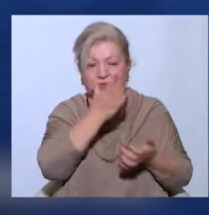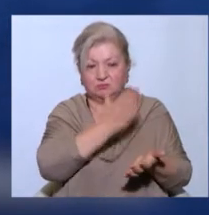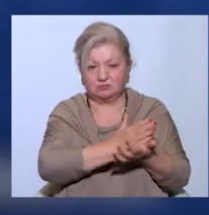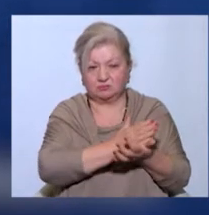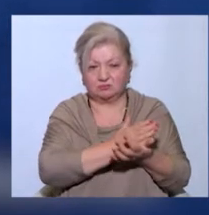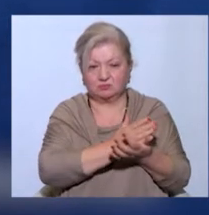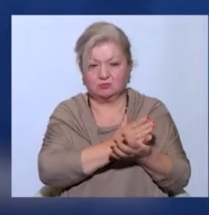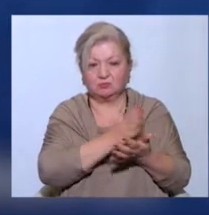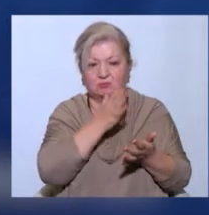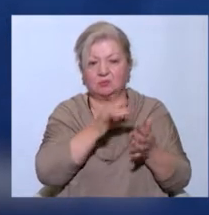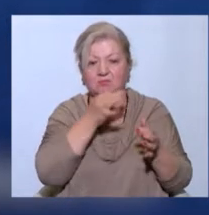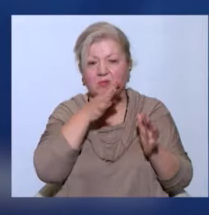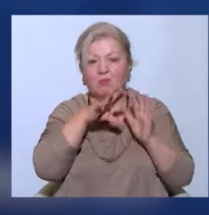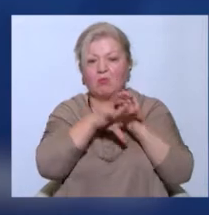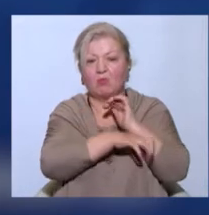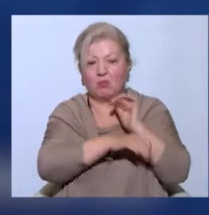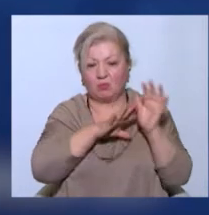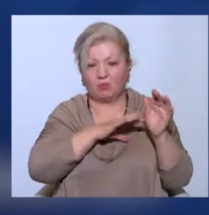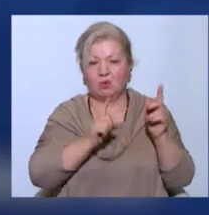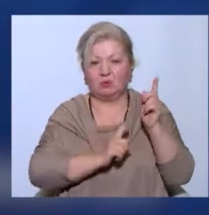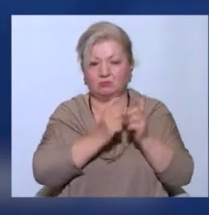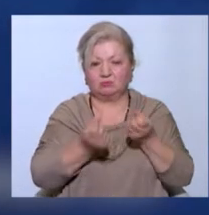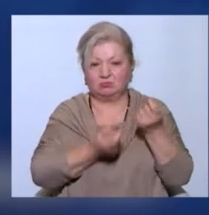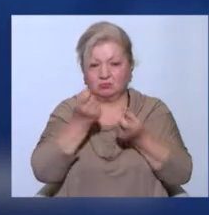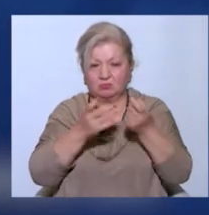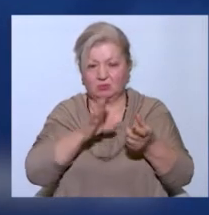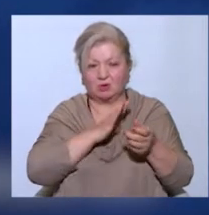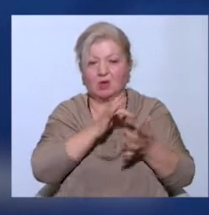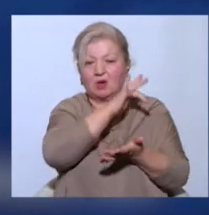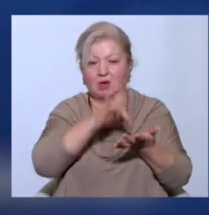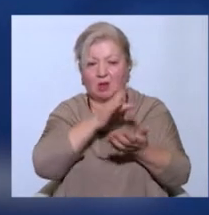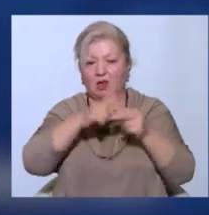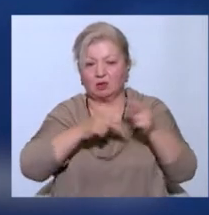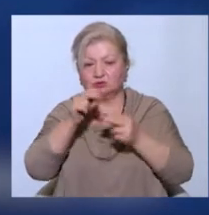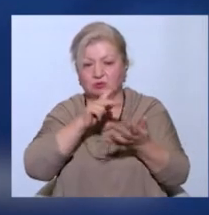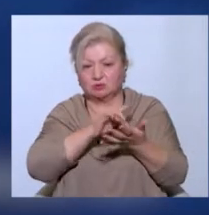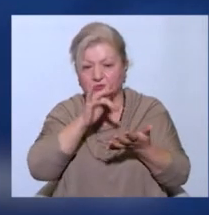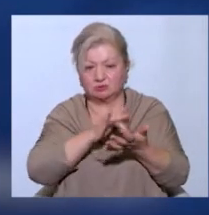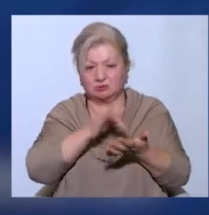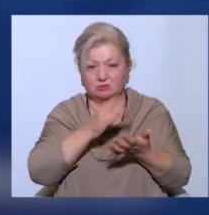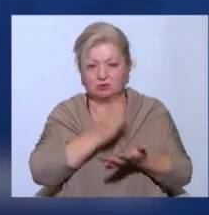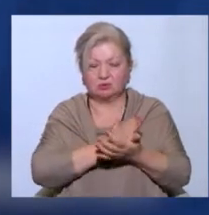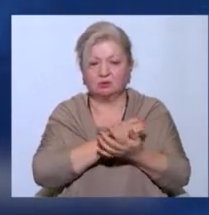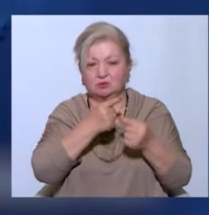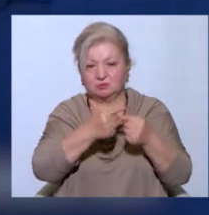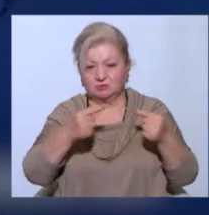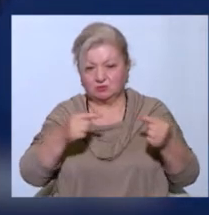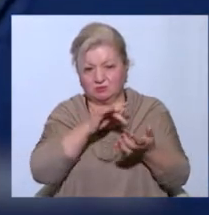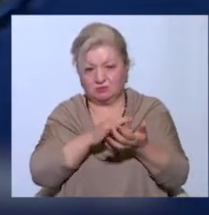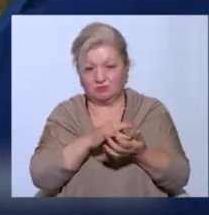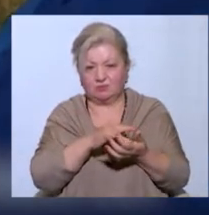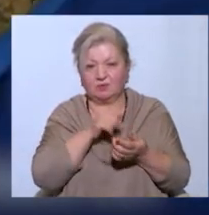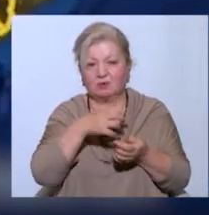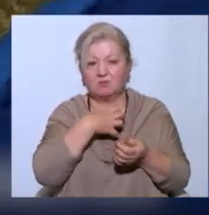შემდეგ ჩამოყალიბდა მნიშვნელოვანი ქალაქები, როგორიც არის მაგალითად პრეტორია, ასევე მნიშვნელოვანი ქალაქი გახლავთ იოჰანესბურგი და აი